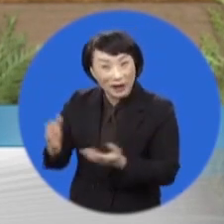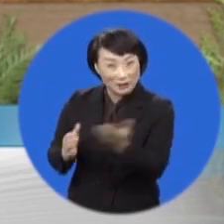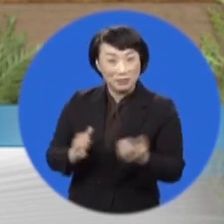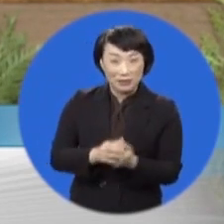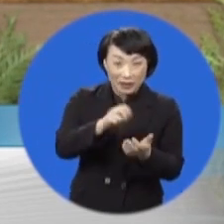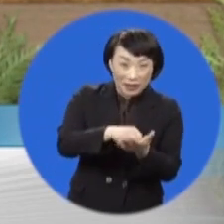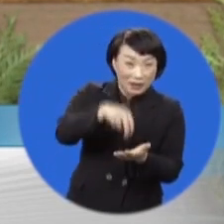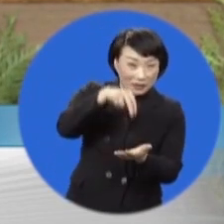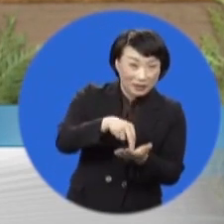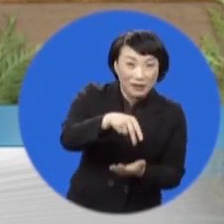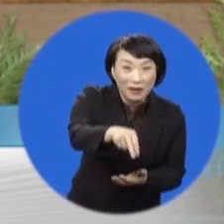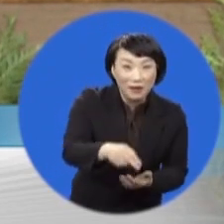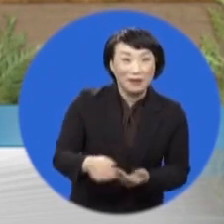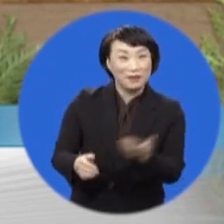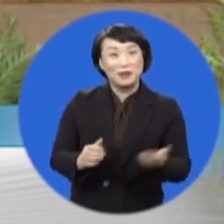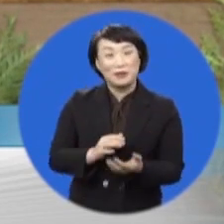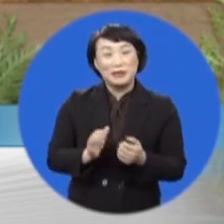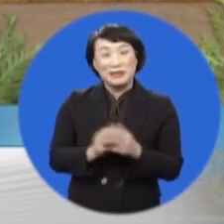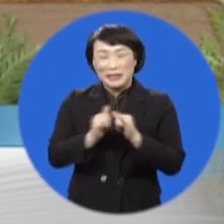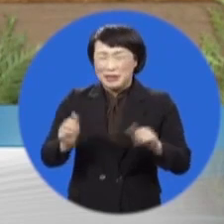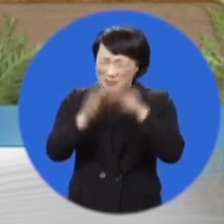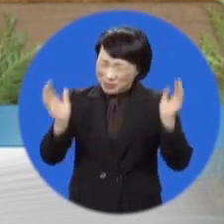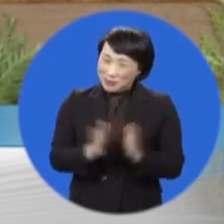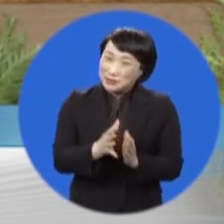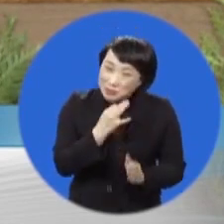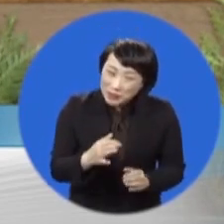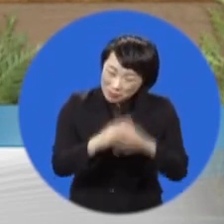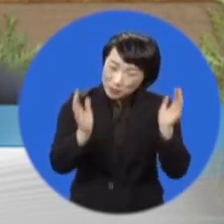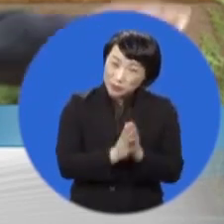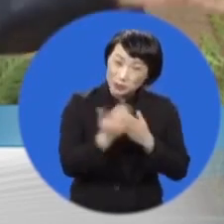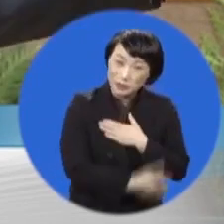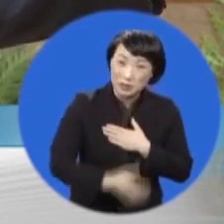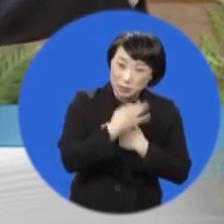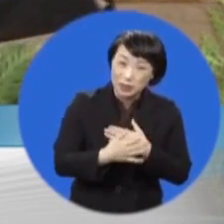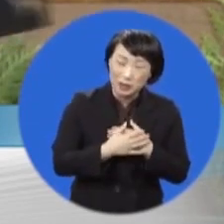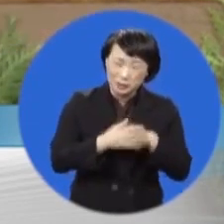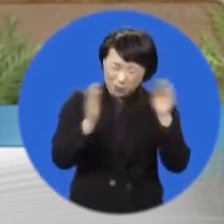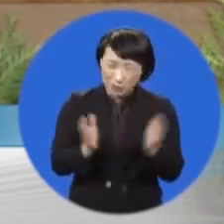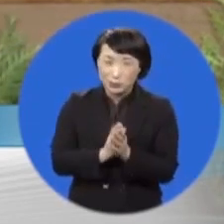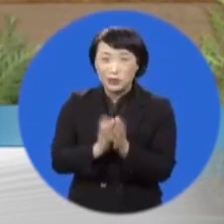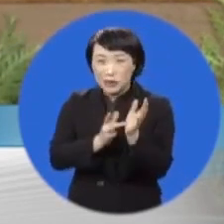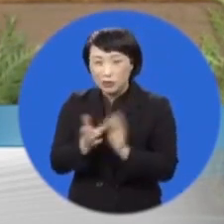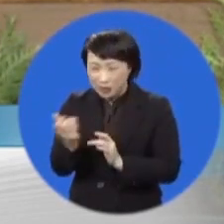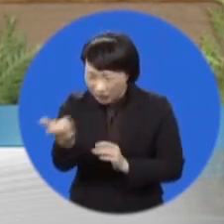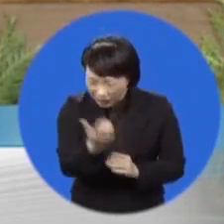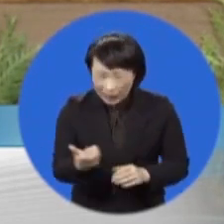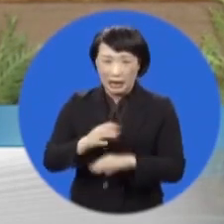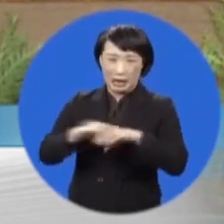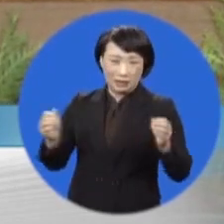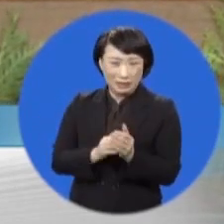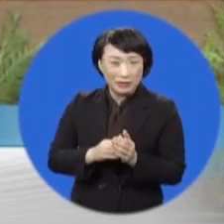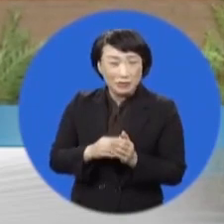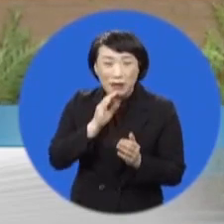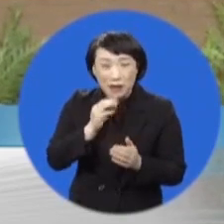아닌 b 이런 본격 5 인간의 모든 불행을 육신의 불행을 가득 엄마 다 해결해 주시고 해